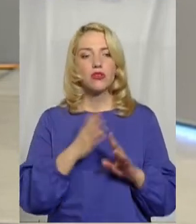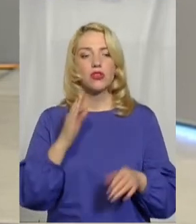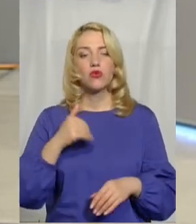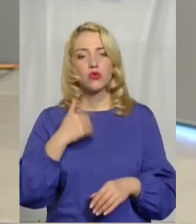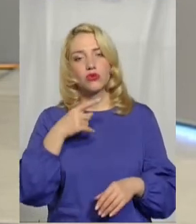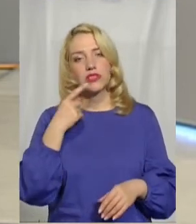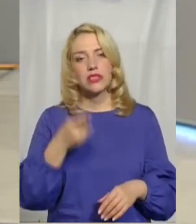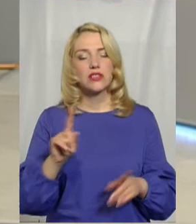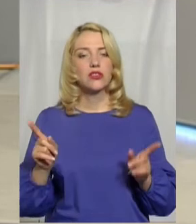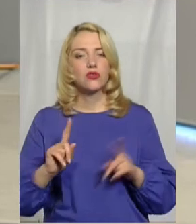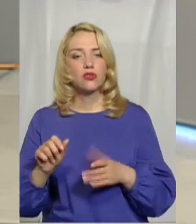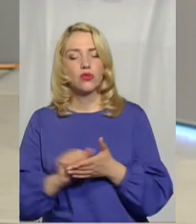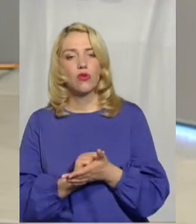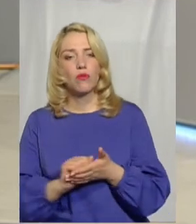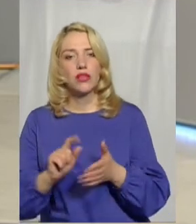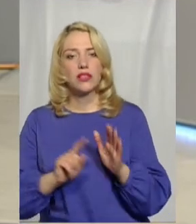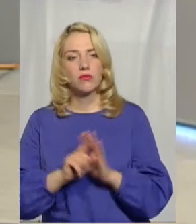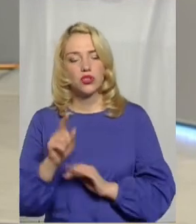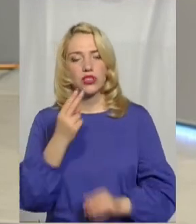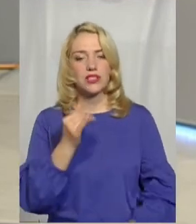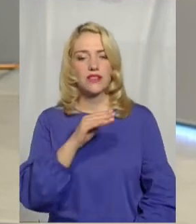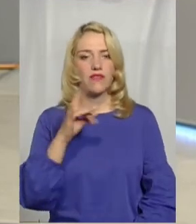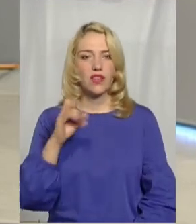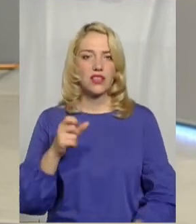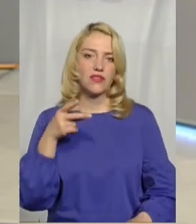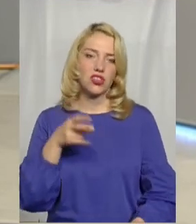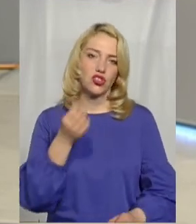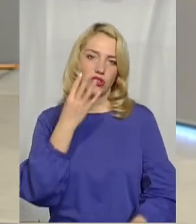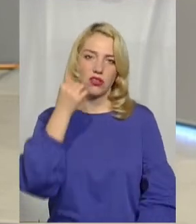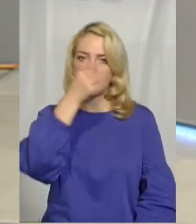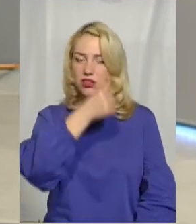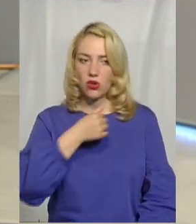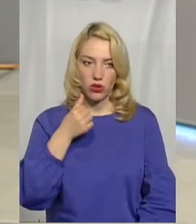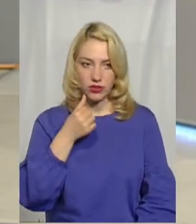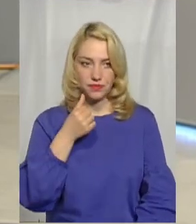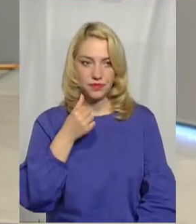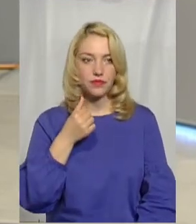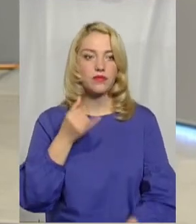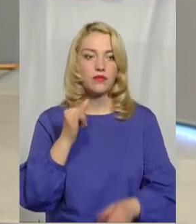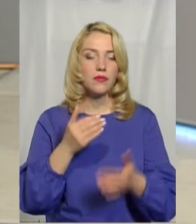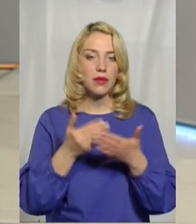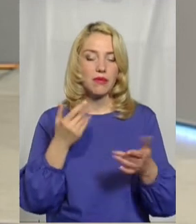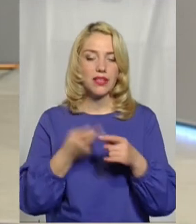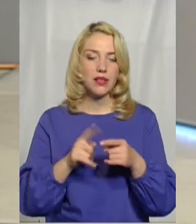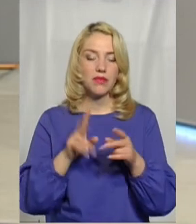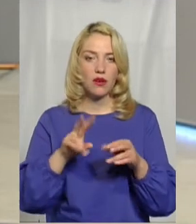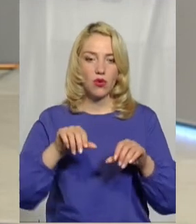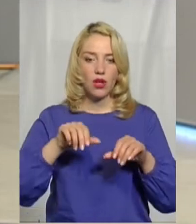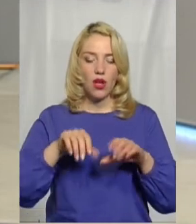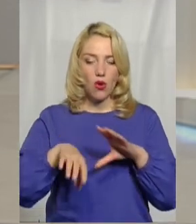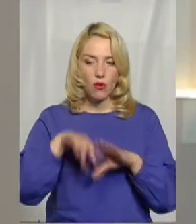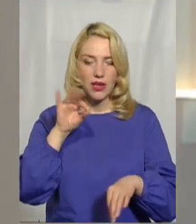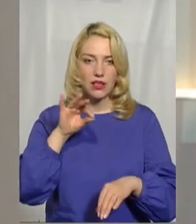що документи почали цифруватися з 2014 року. І перед тим, як обирати фонди,